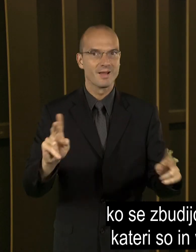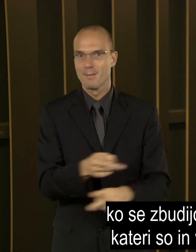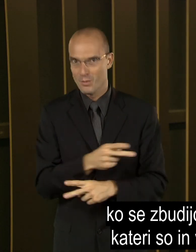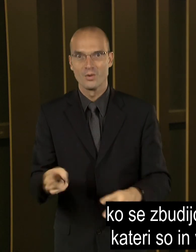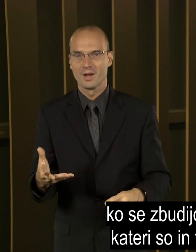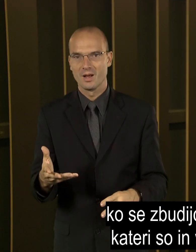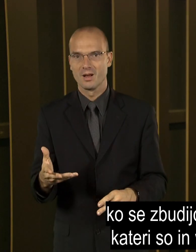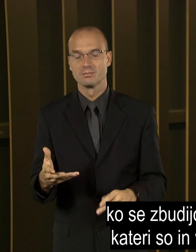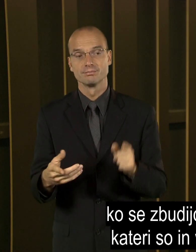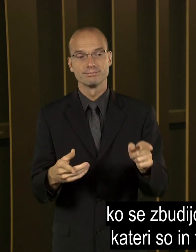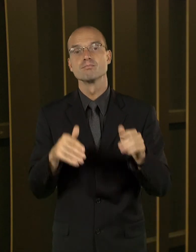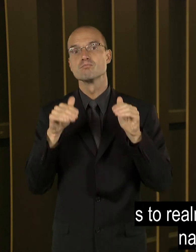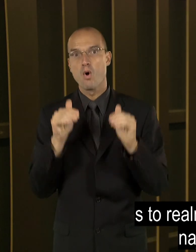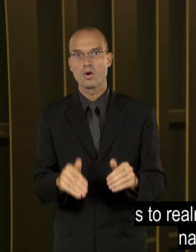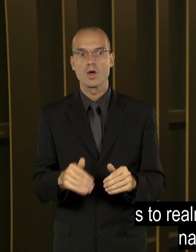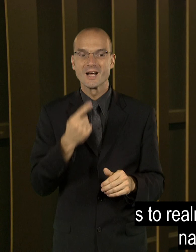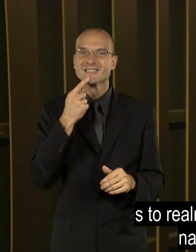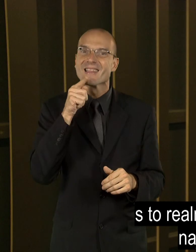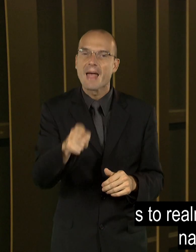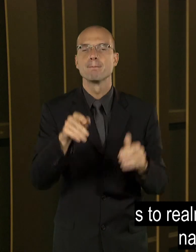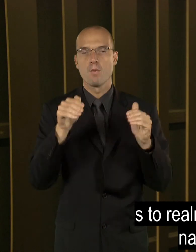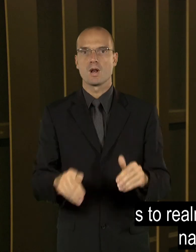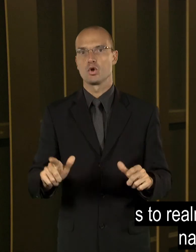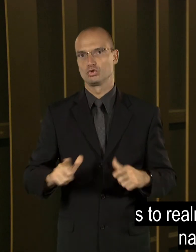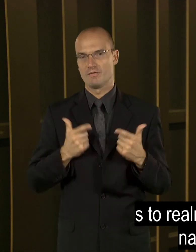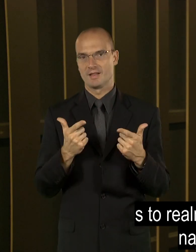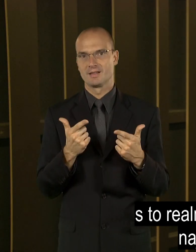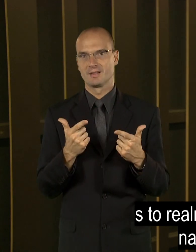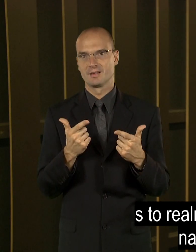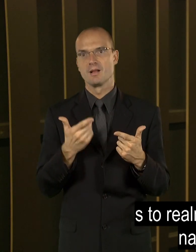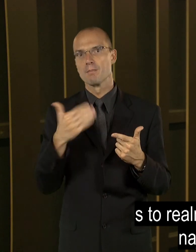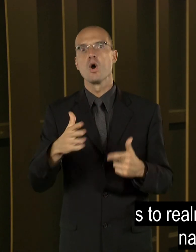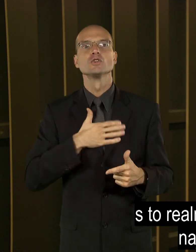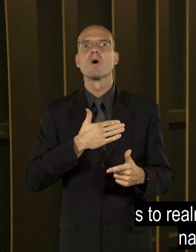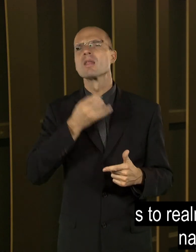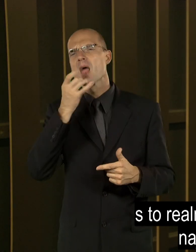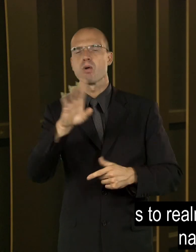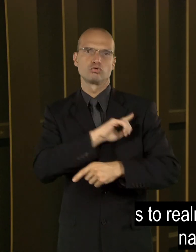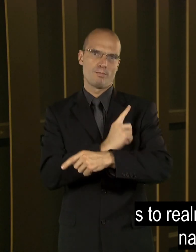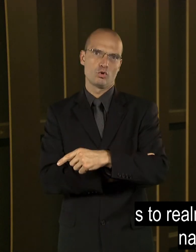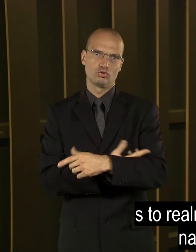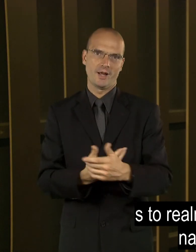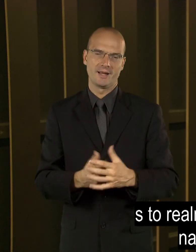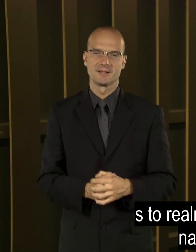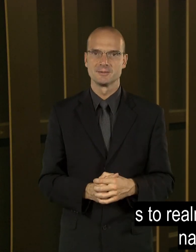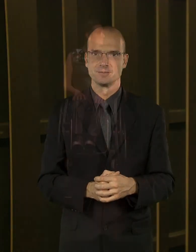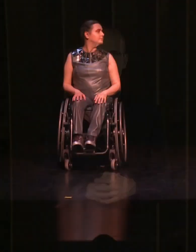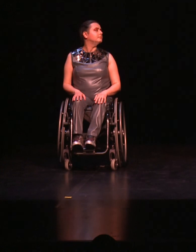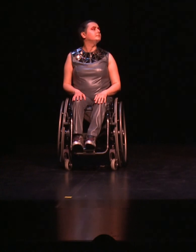in dejansko morajo s to realnostjo živeti in po svojih najboljših močeh.